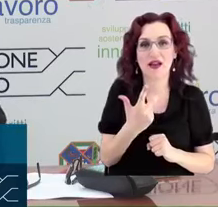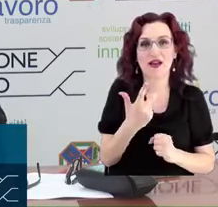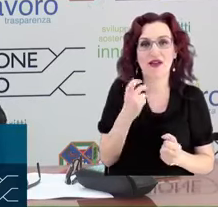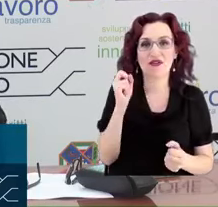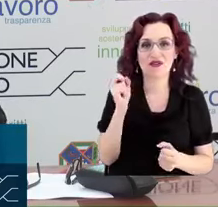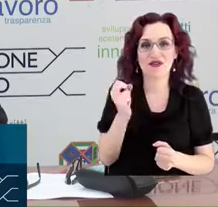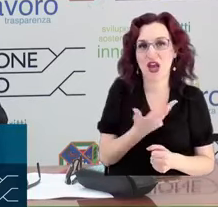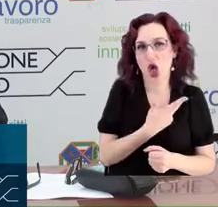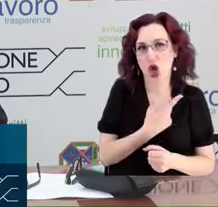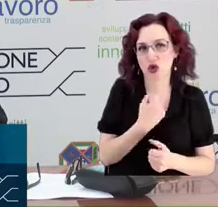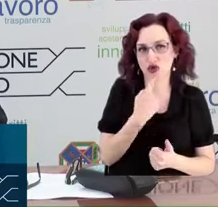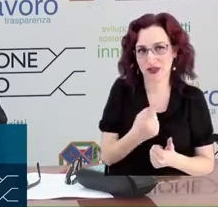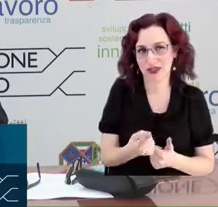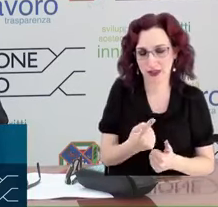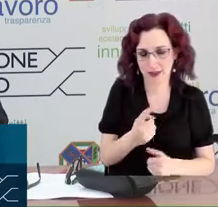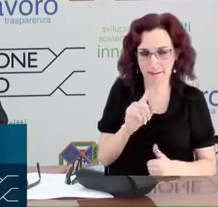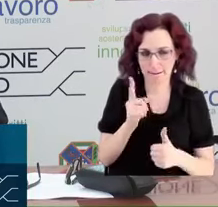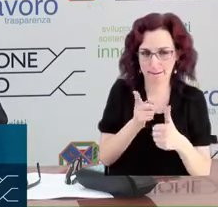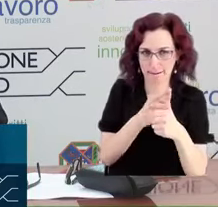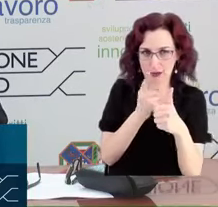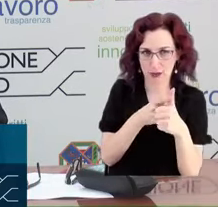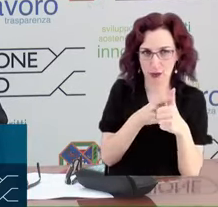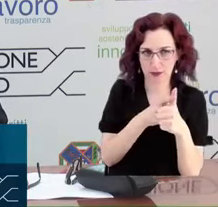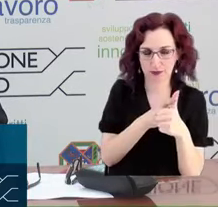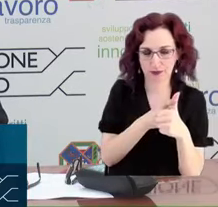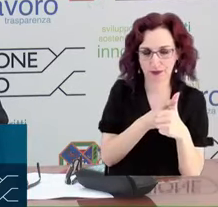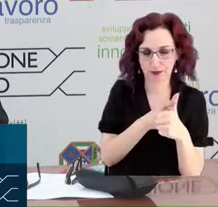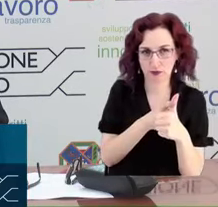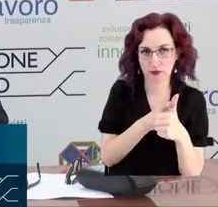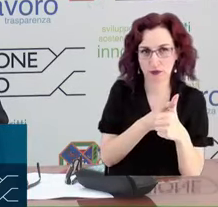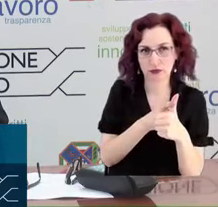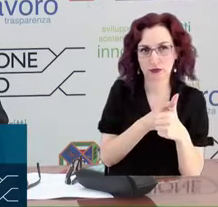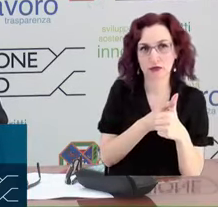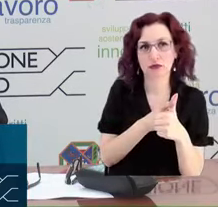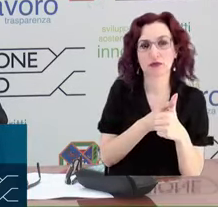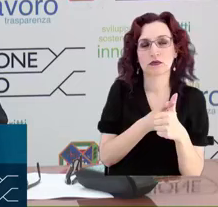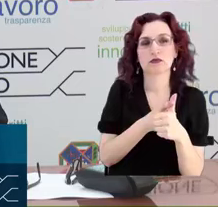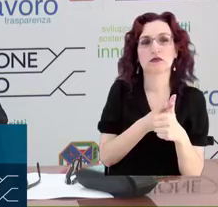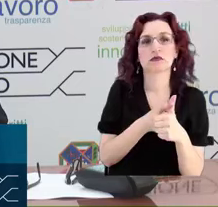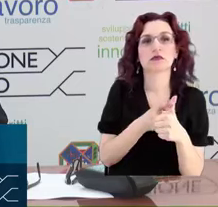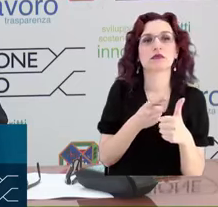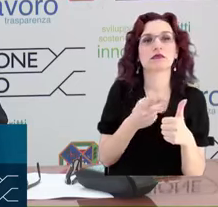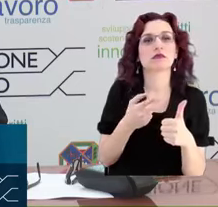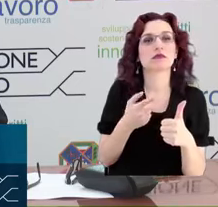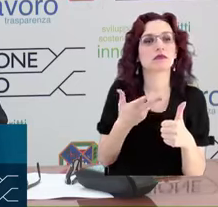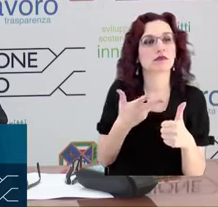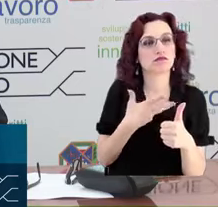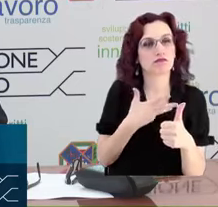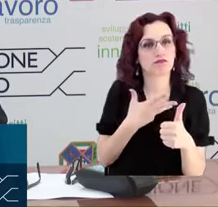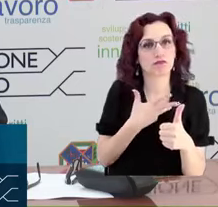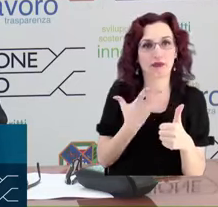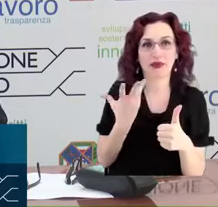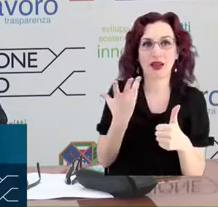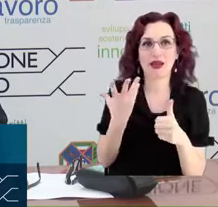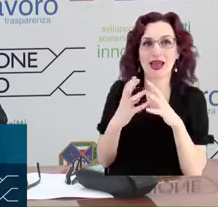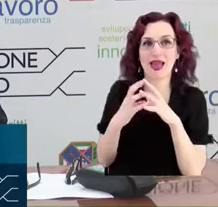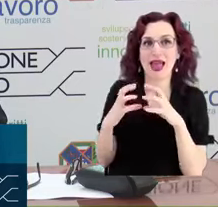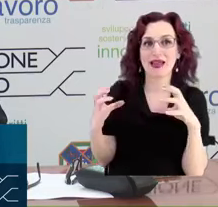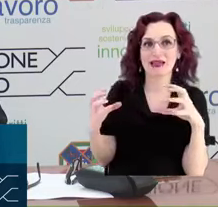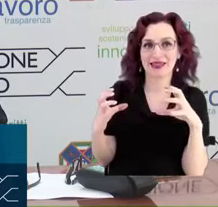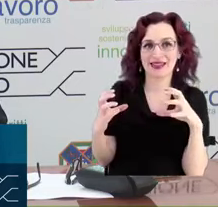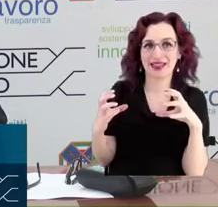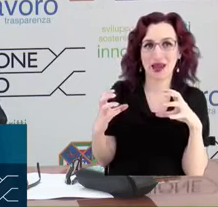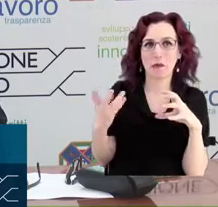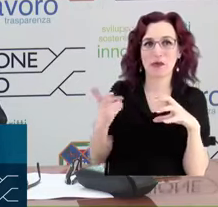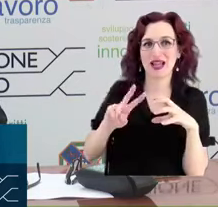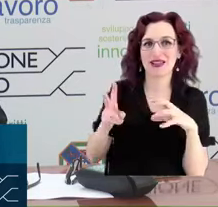tutte le volte che si costituisce o si amplia un ente bilaterale credo che sia una